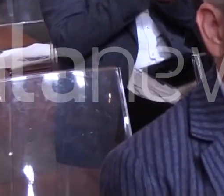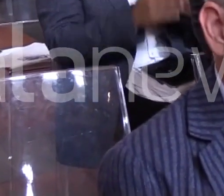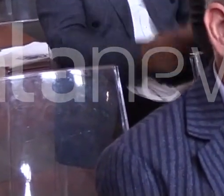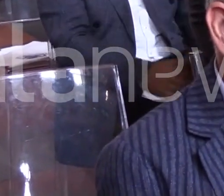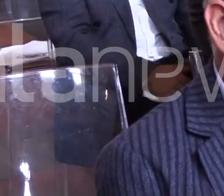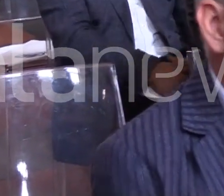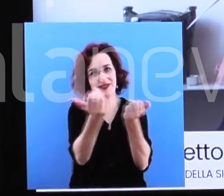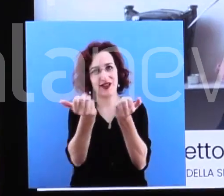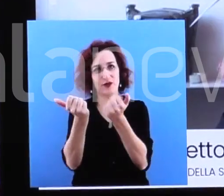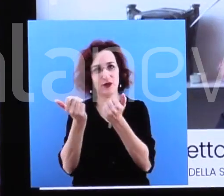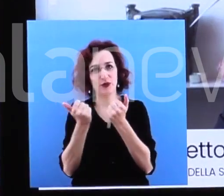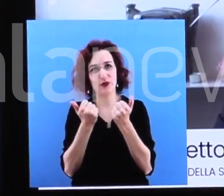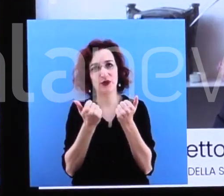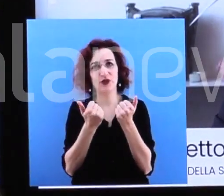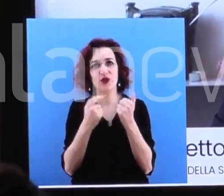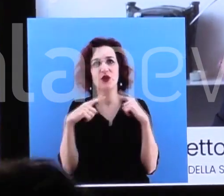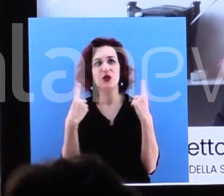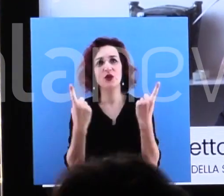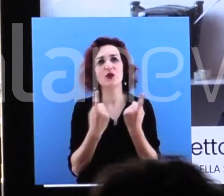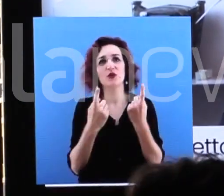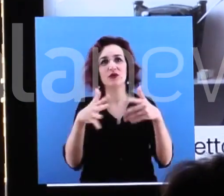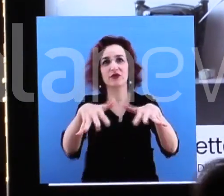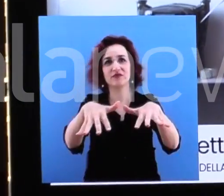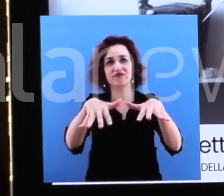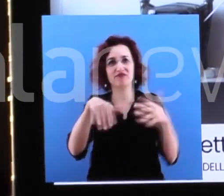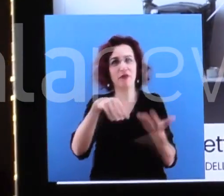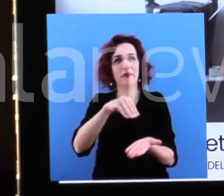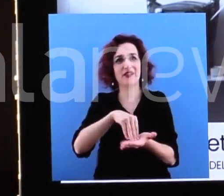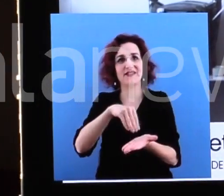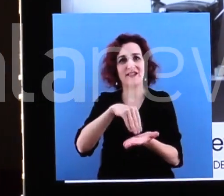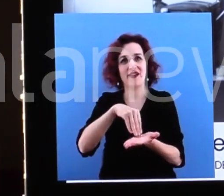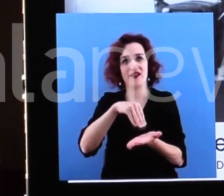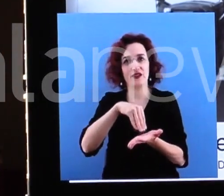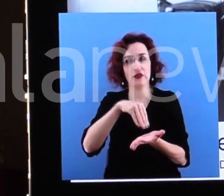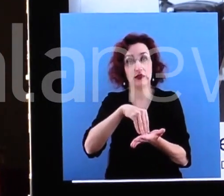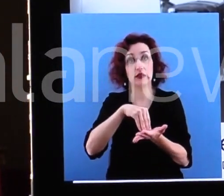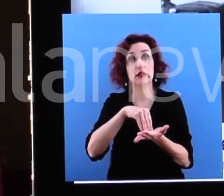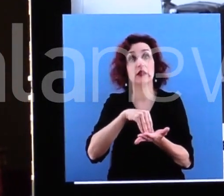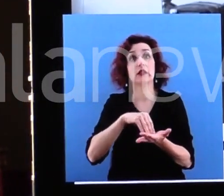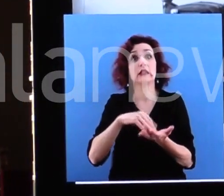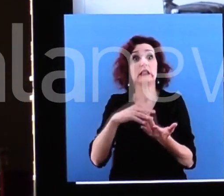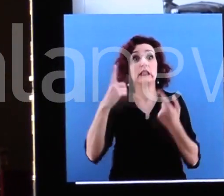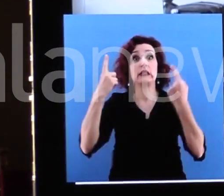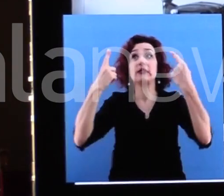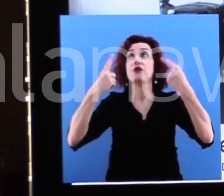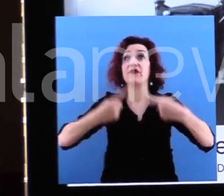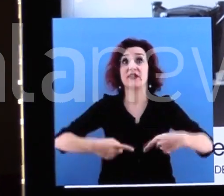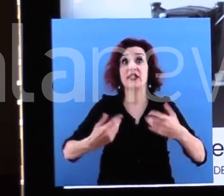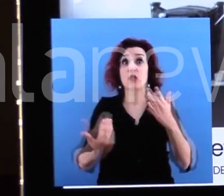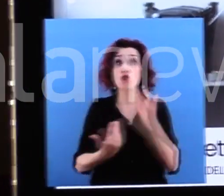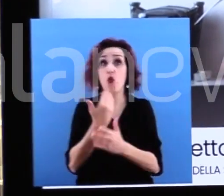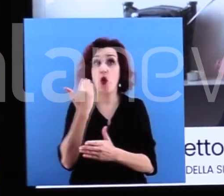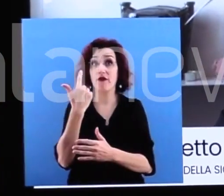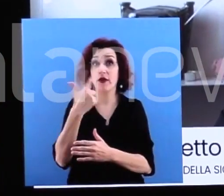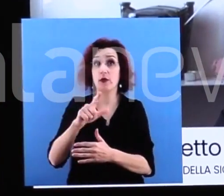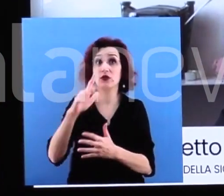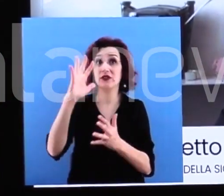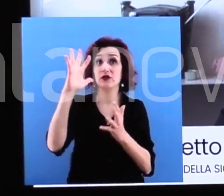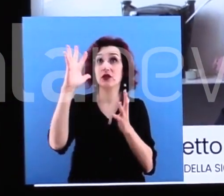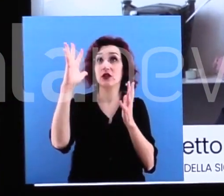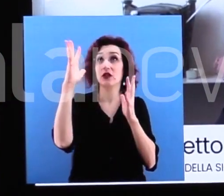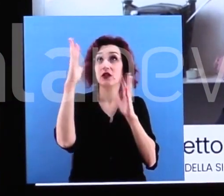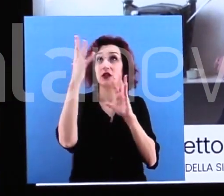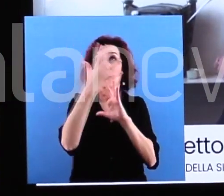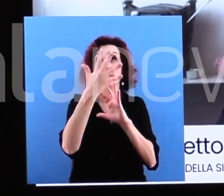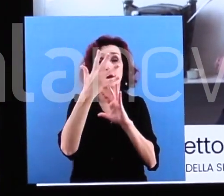parte mia le sfide imposte dai cambiamenti climatici e dalla transizione ecologica